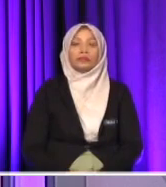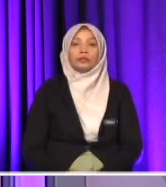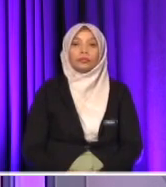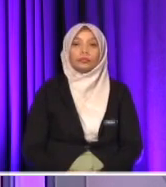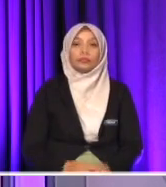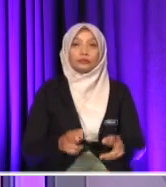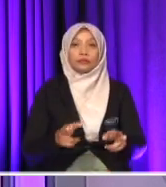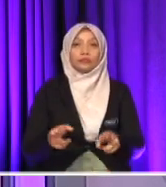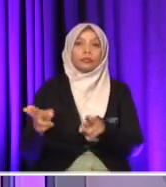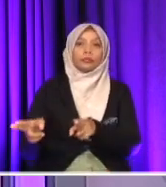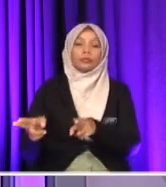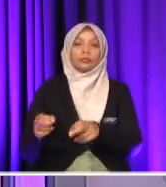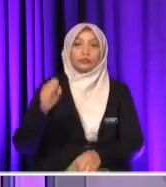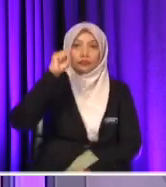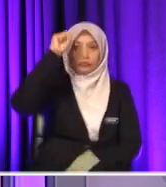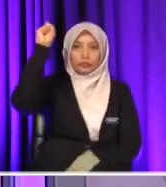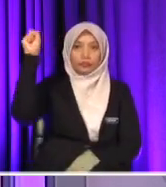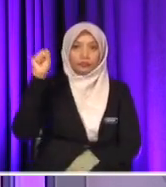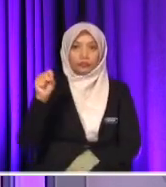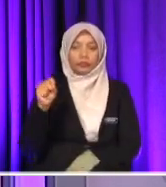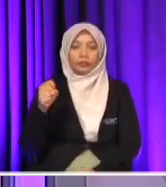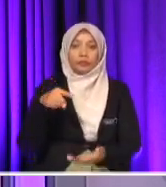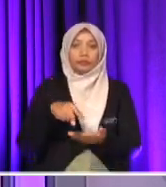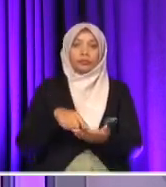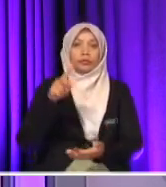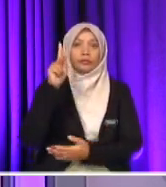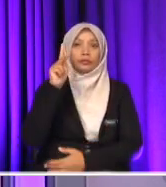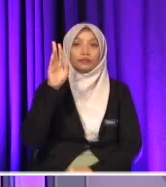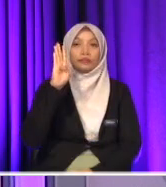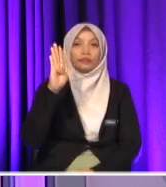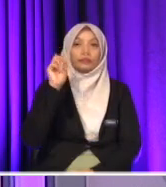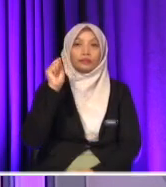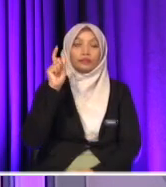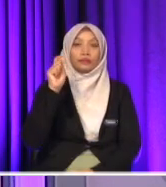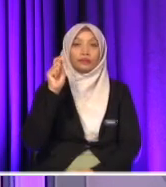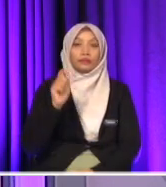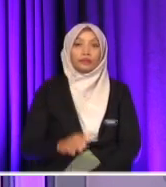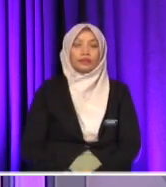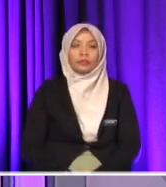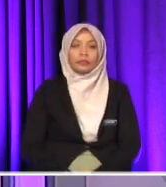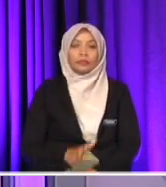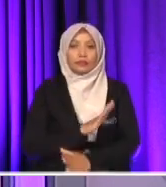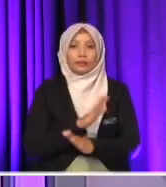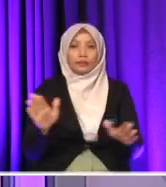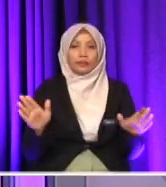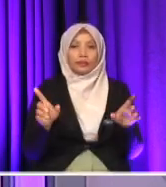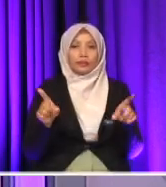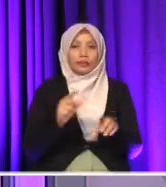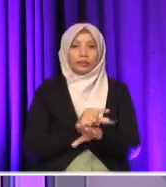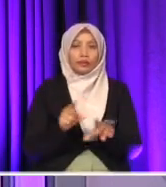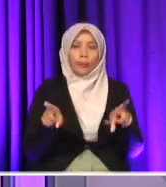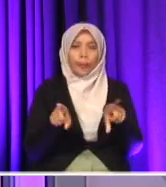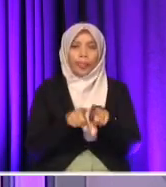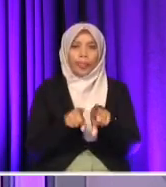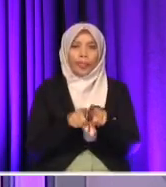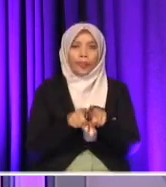Okey, soalan jenis kebat sikit kan, tinggi sikit. Okey, kita tak boleh gunakan kaedah selari. Kenapa tak boleh gunakan kaedah selari di sini? Nak cari